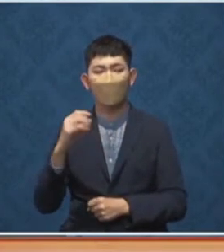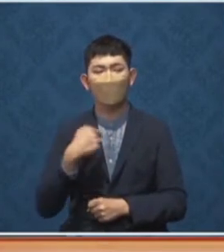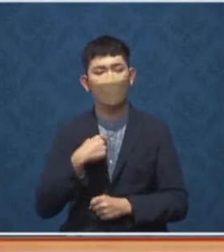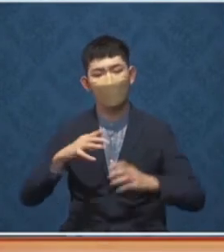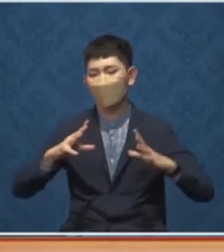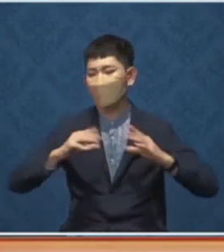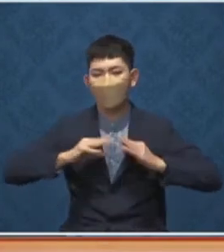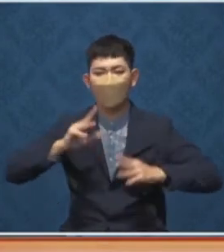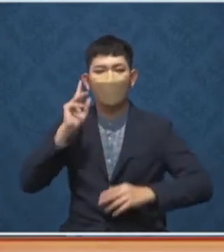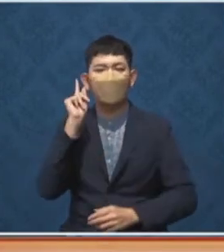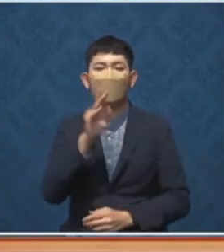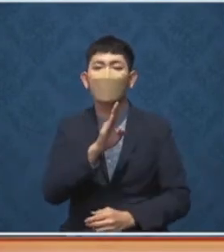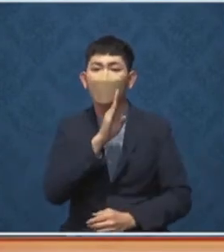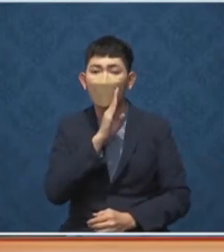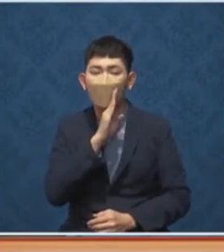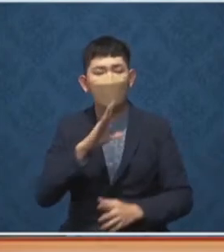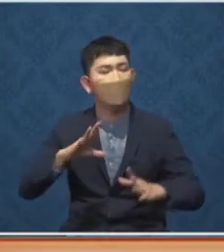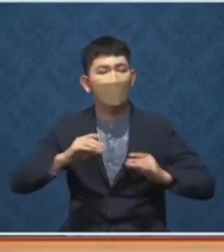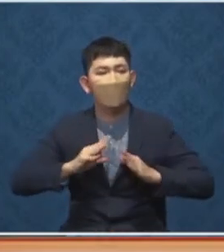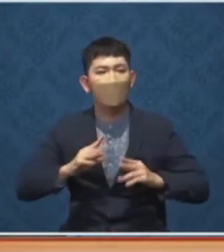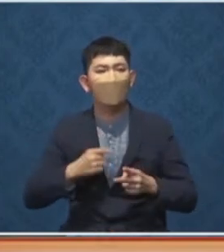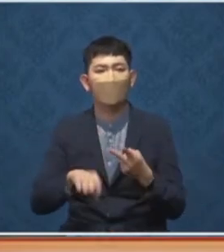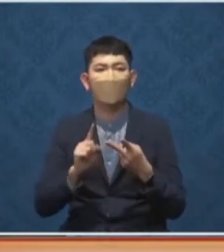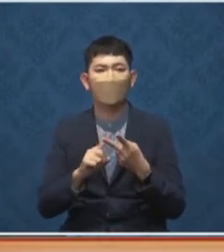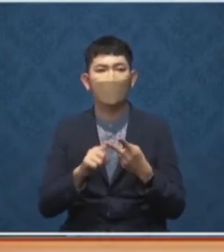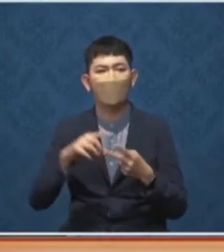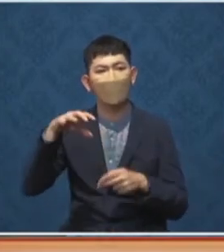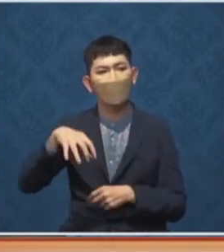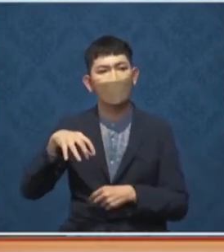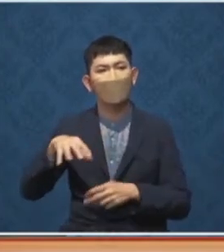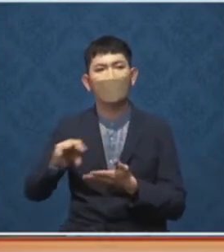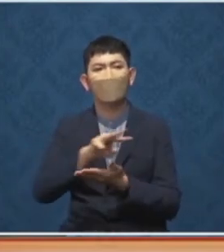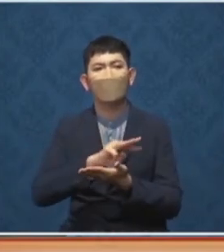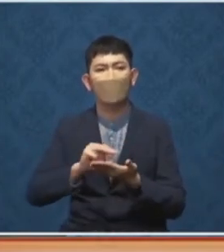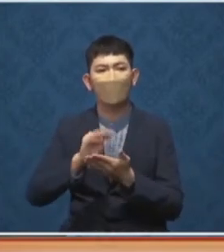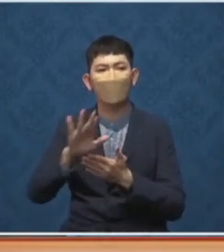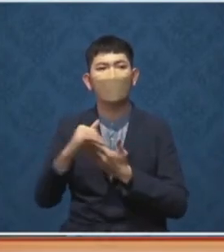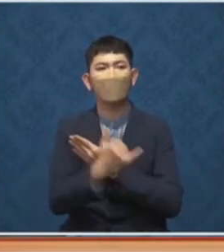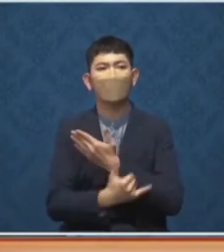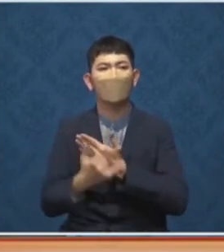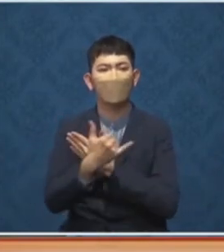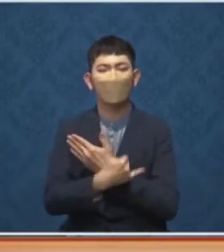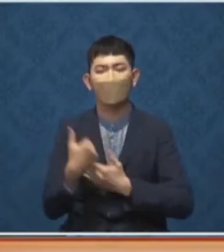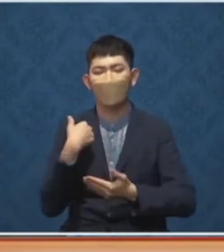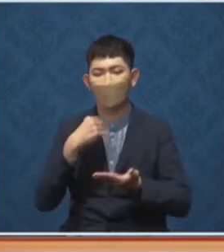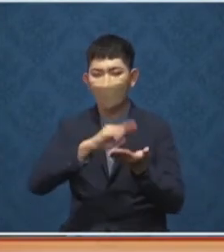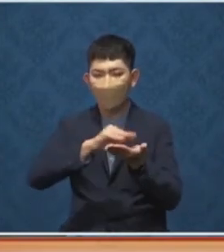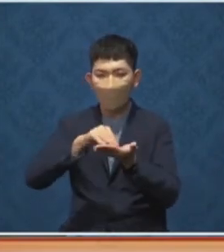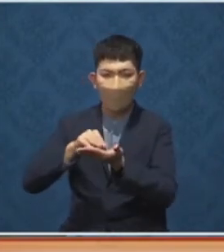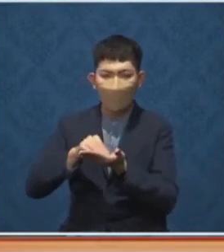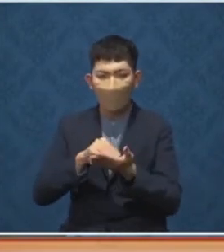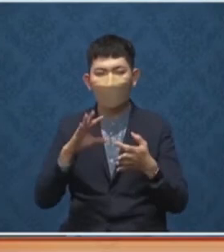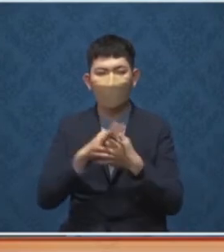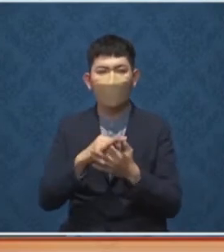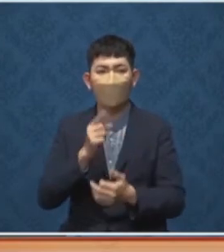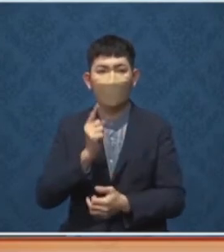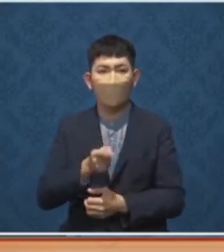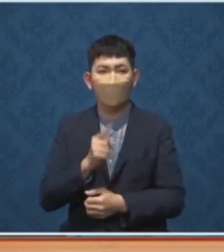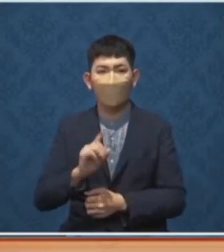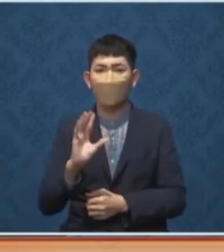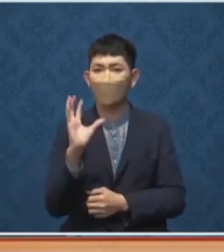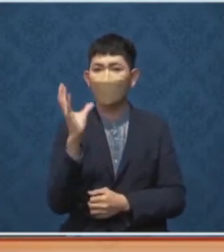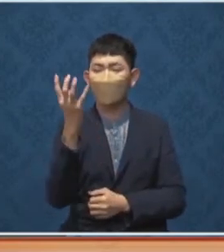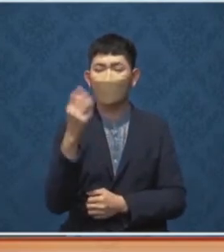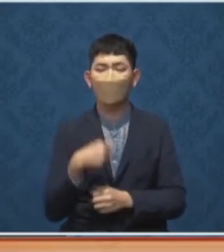้อมนอกจากนั้นคกอนๆ อย่เช่น Reporters Lab ของมหาวิลัดูกที่สรางฐานข้มูลเพื่อรูปรวม Fact Checker ทั่วโลก รวมทั้งส้น